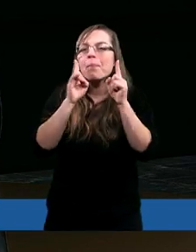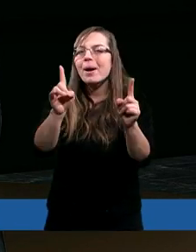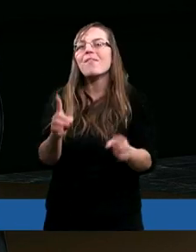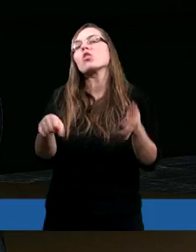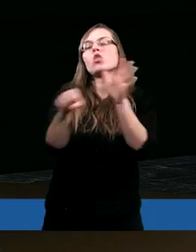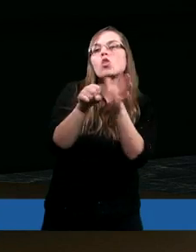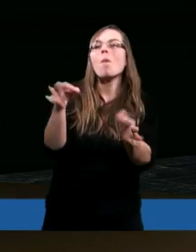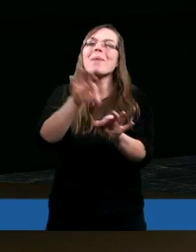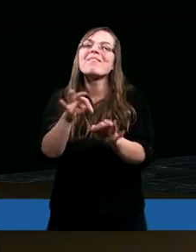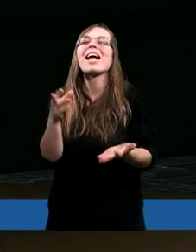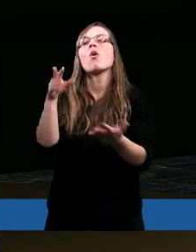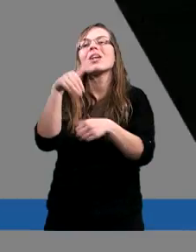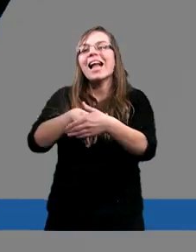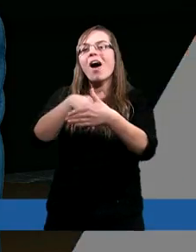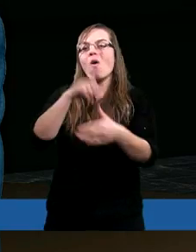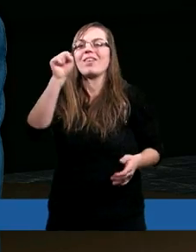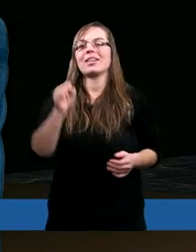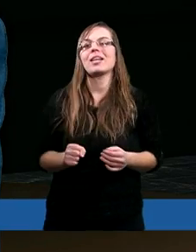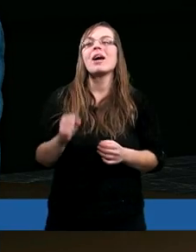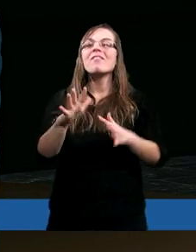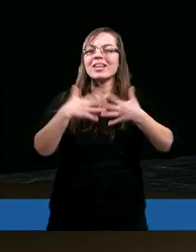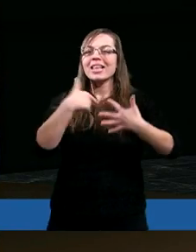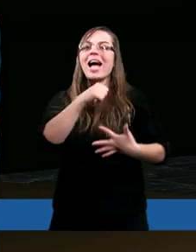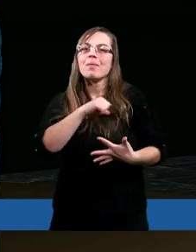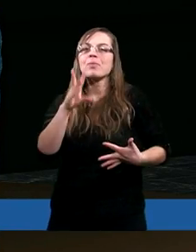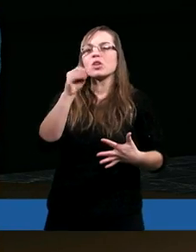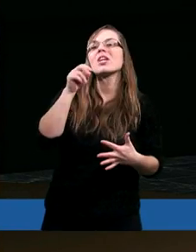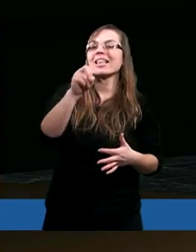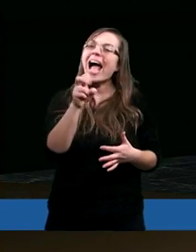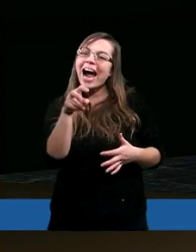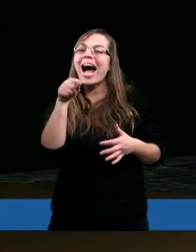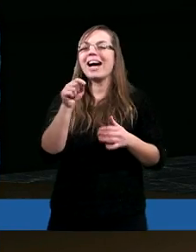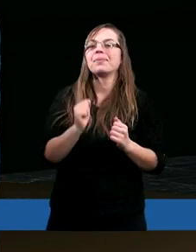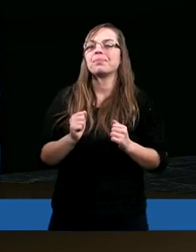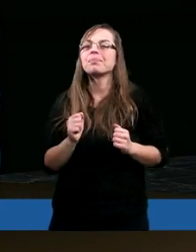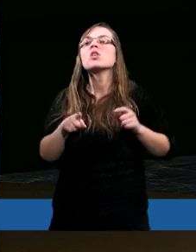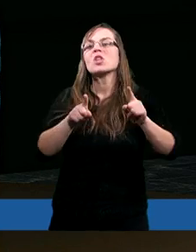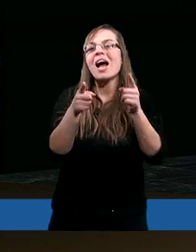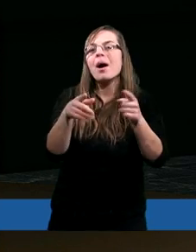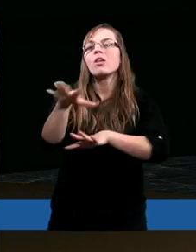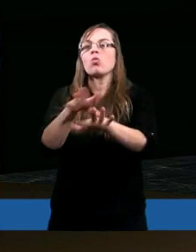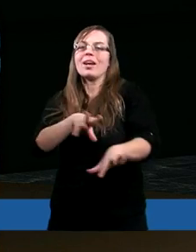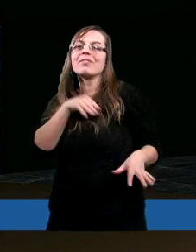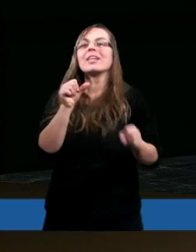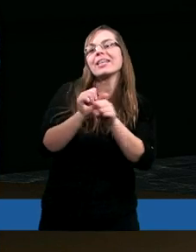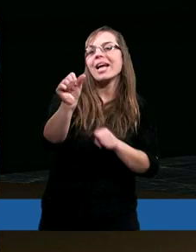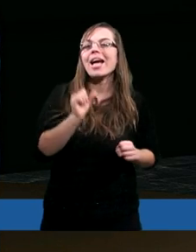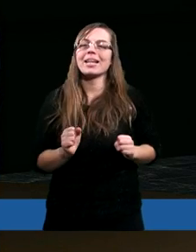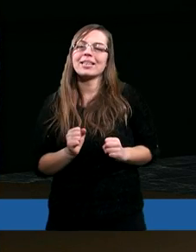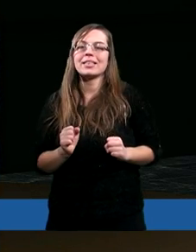do pewnego zachowania. Wydaje mi się, że wachlarz działania Ducha Świętego jest